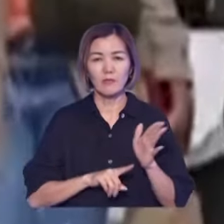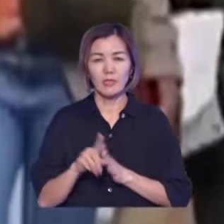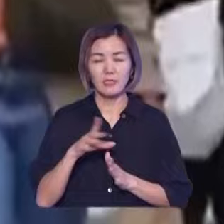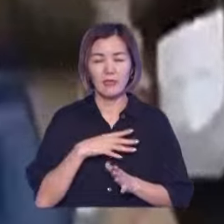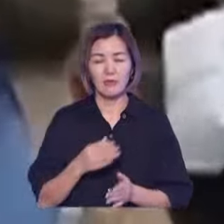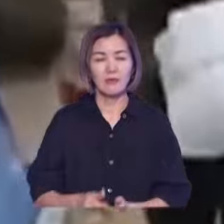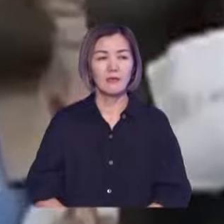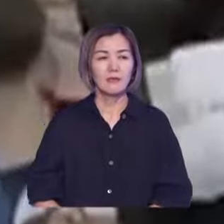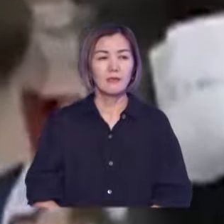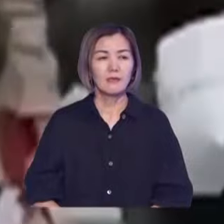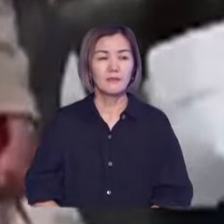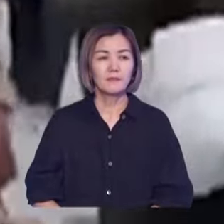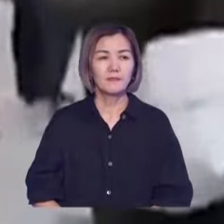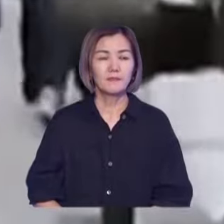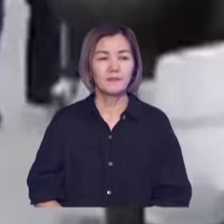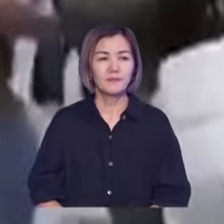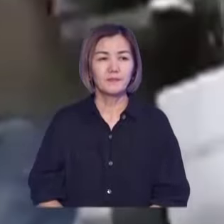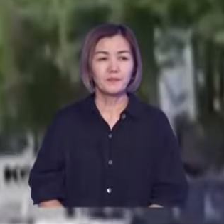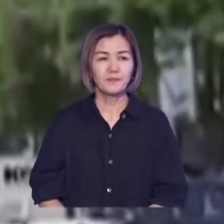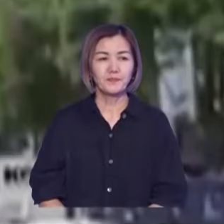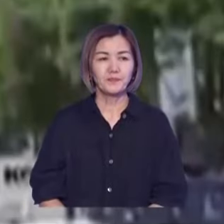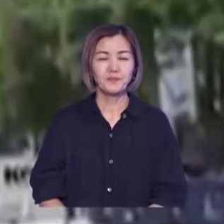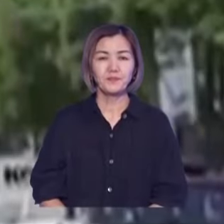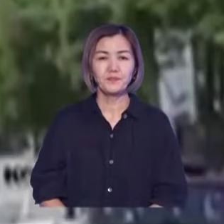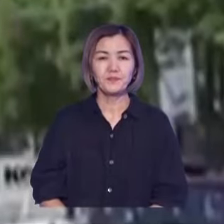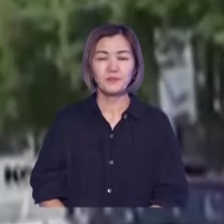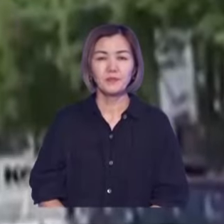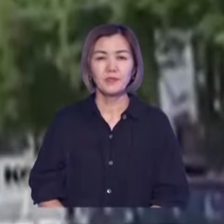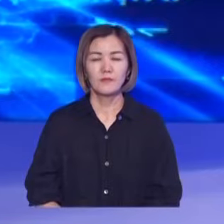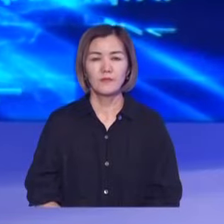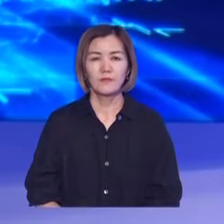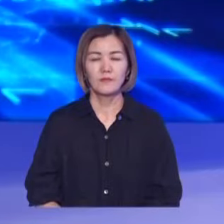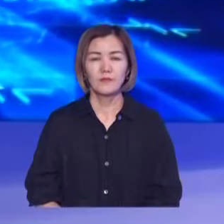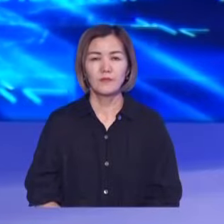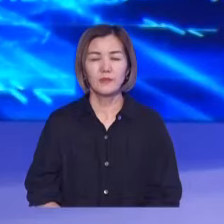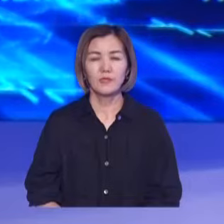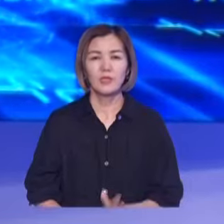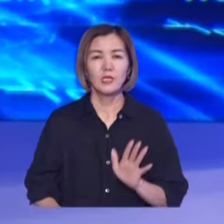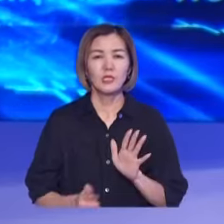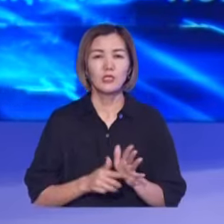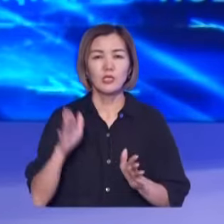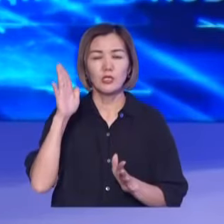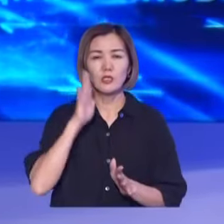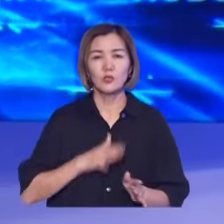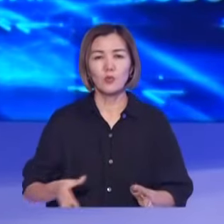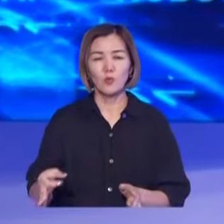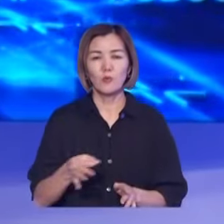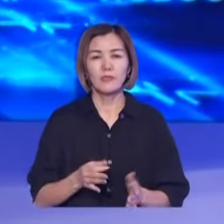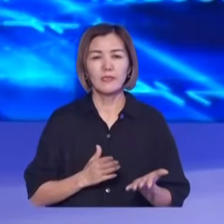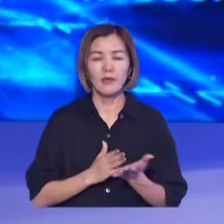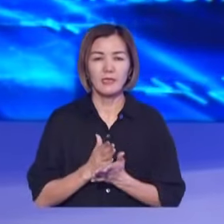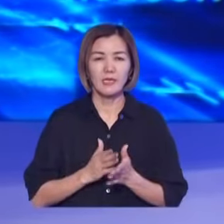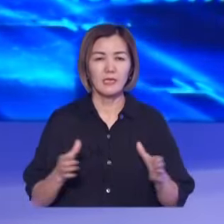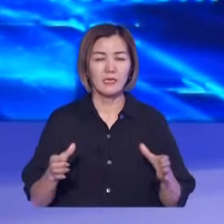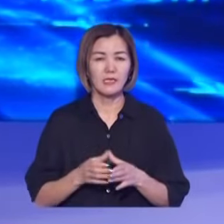Топтаманы ғаламтор ақпараттармен дайындаған Мөлдір Ерікқызы, Жетісу телеарнасы. Аяул әже ардақты ата, Жетсу